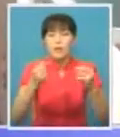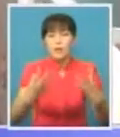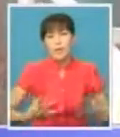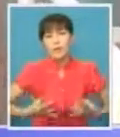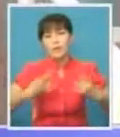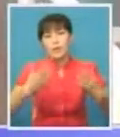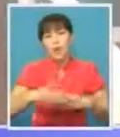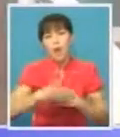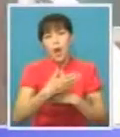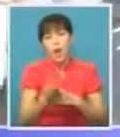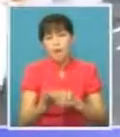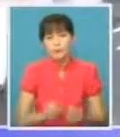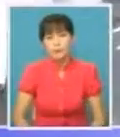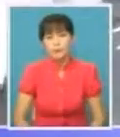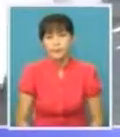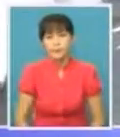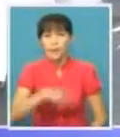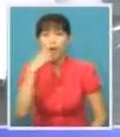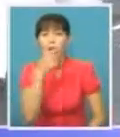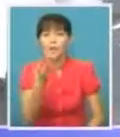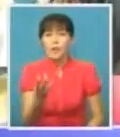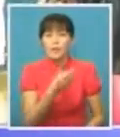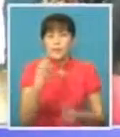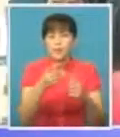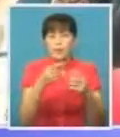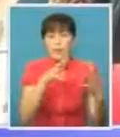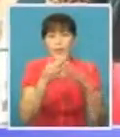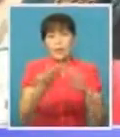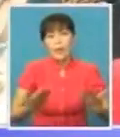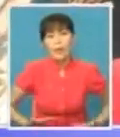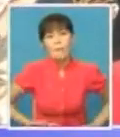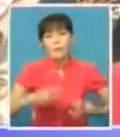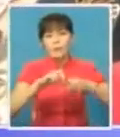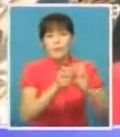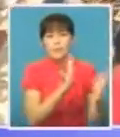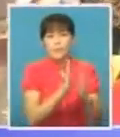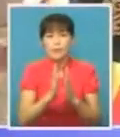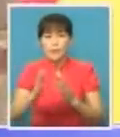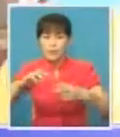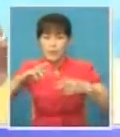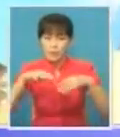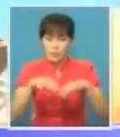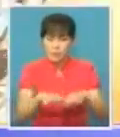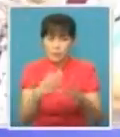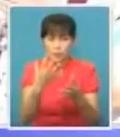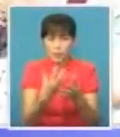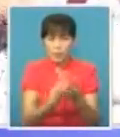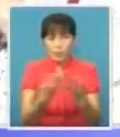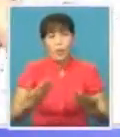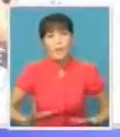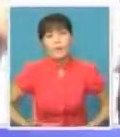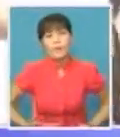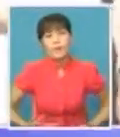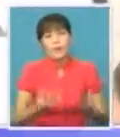түрде табыс етуге рұқсат етіңіздер. Айта кетерлігі, аталған ауылдарда әлеуметтік мәселелер кезегімен шешімін тауып келеді. Бұл әлеуметтік